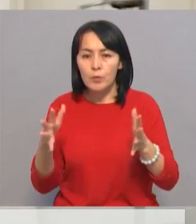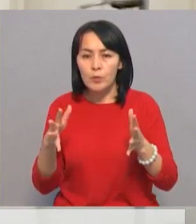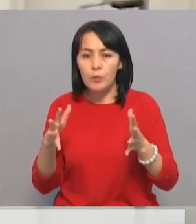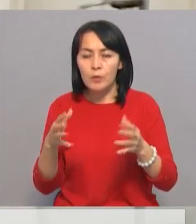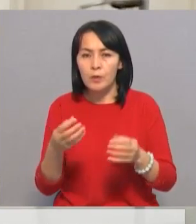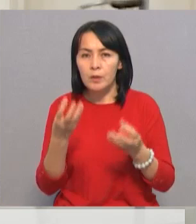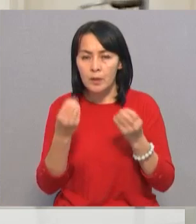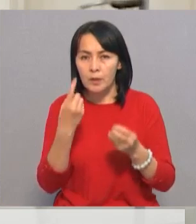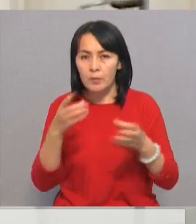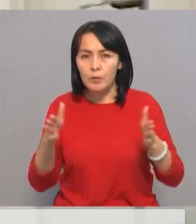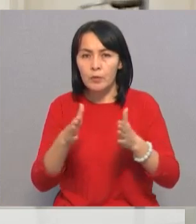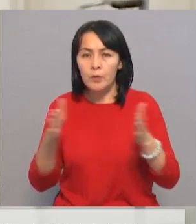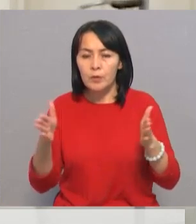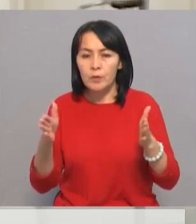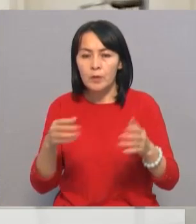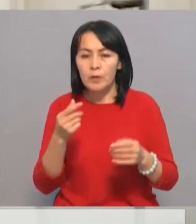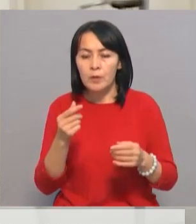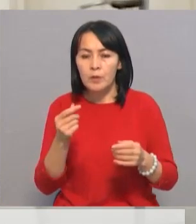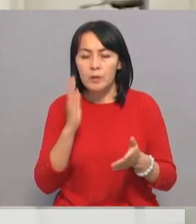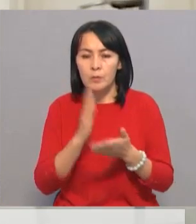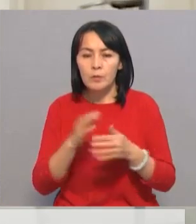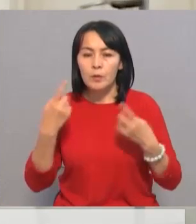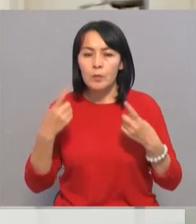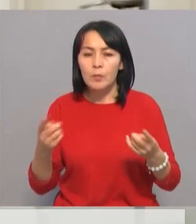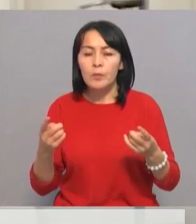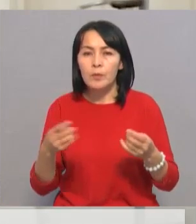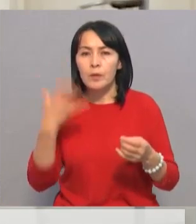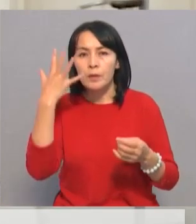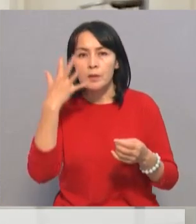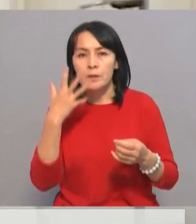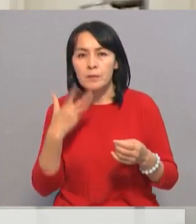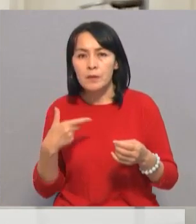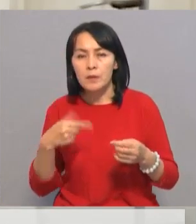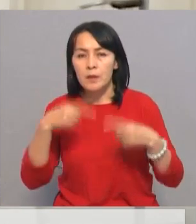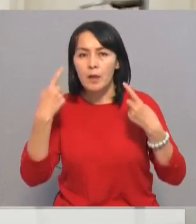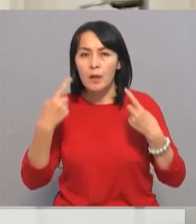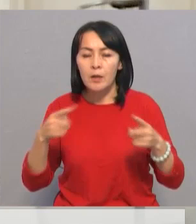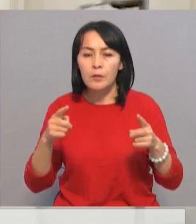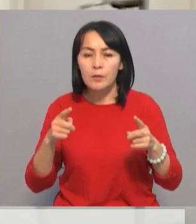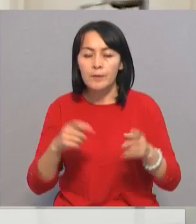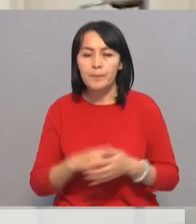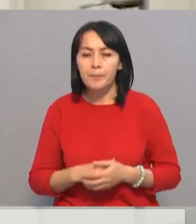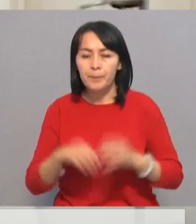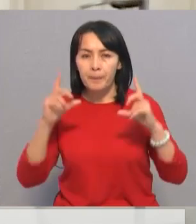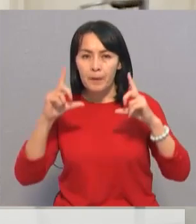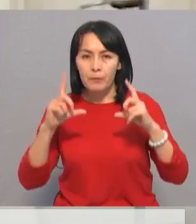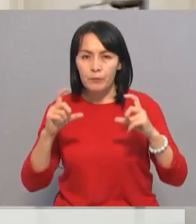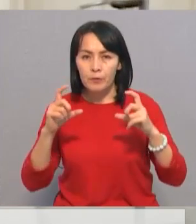да бір үлкен тесік. Одан бөлек, цветовая гамма дейді ғой. Фотода